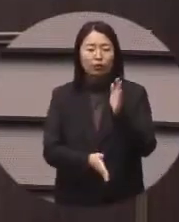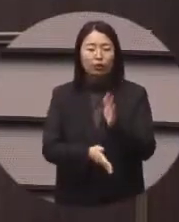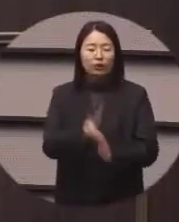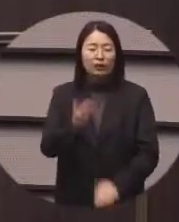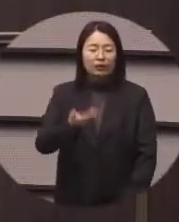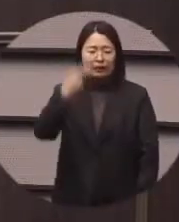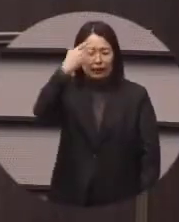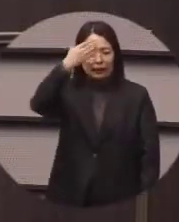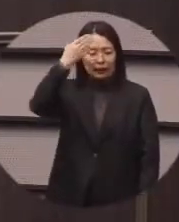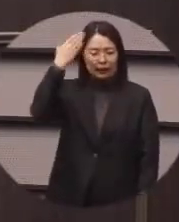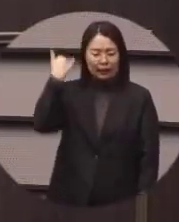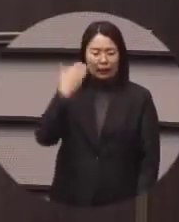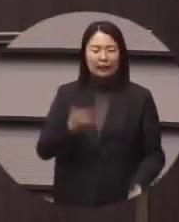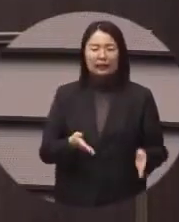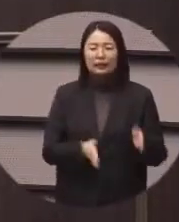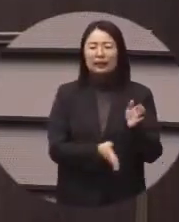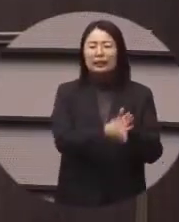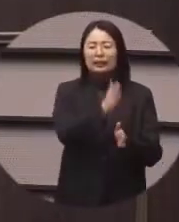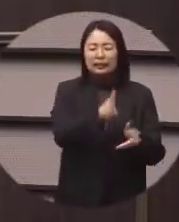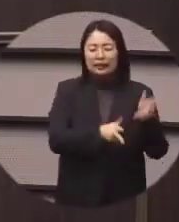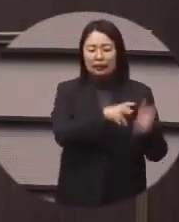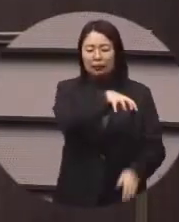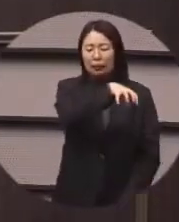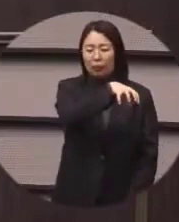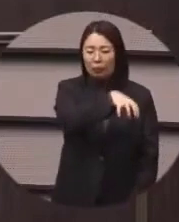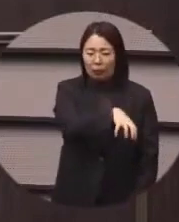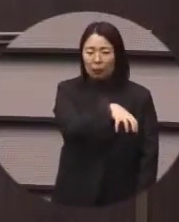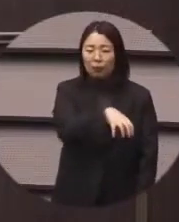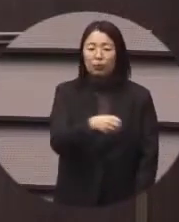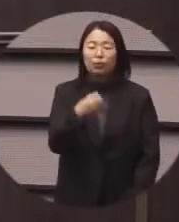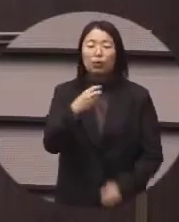구청사부지 복합건축물 건립사업,